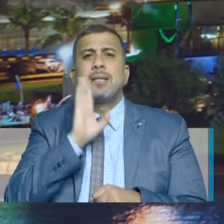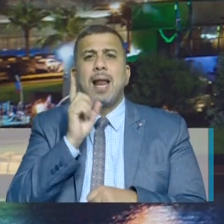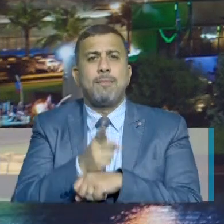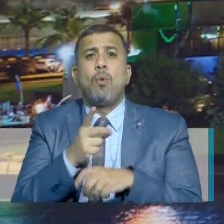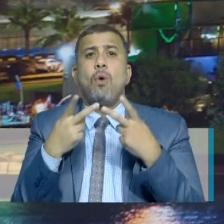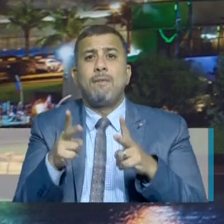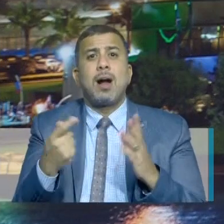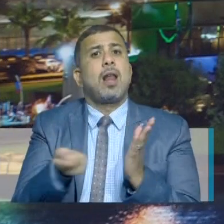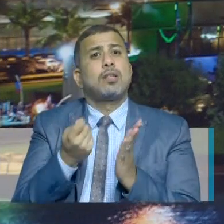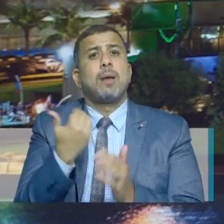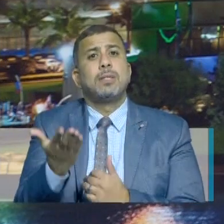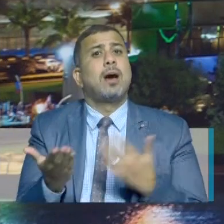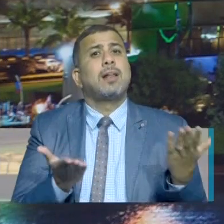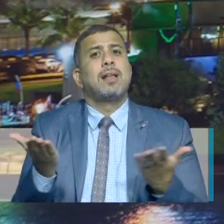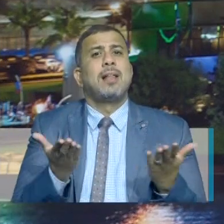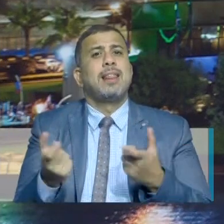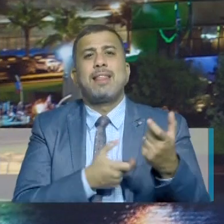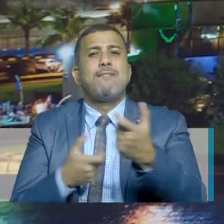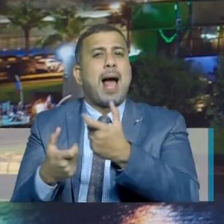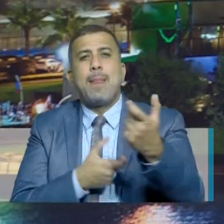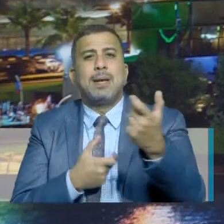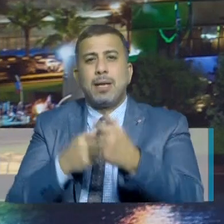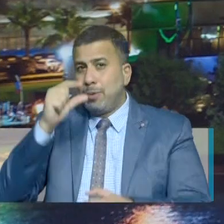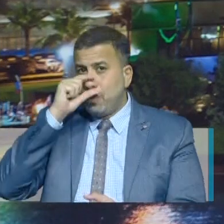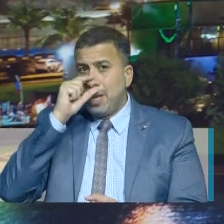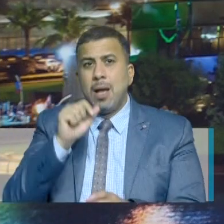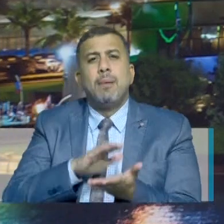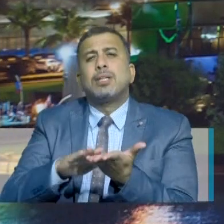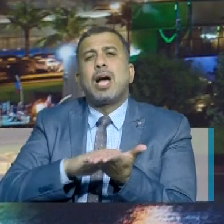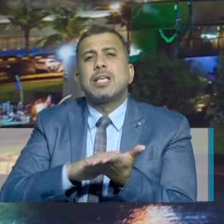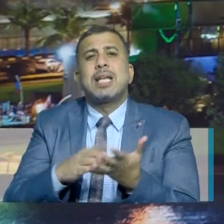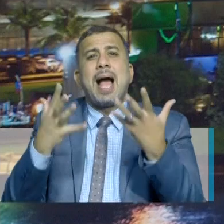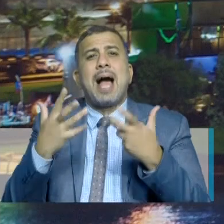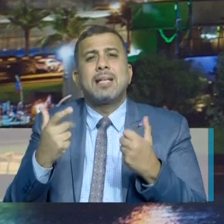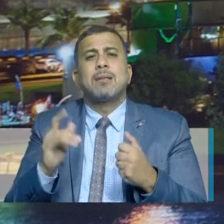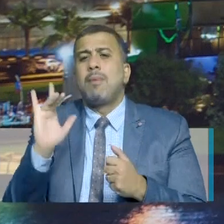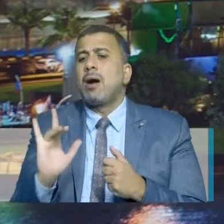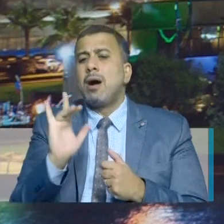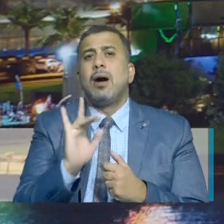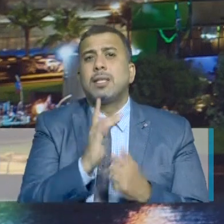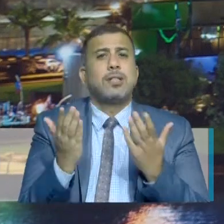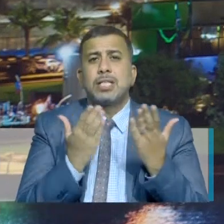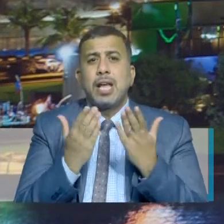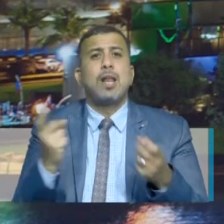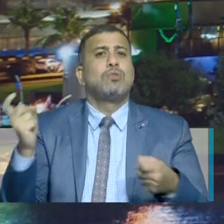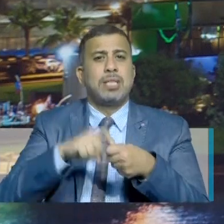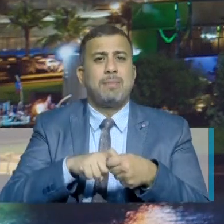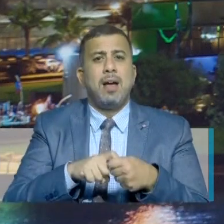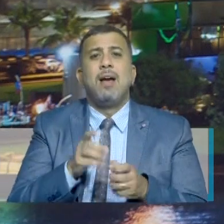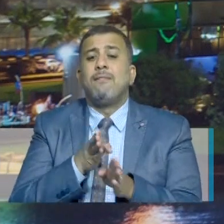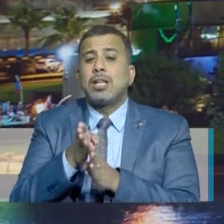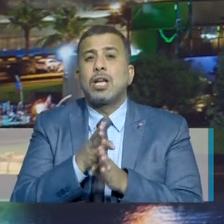التعليميه ووافق على طلب الاداره العامه للدفاع المدني بدبي لتخصيص عدد من المقاعد الدراسيه